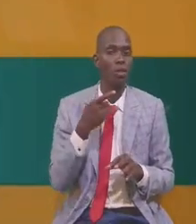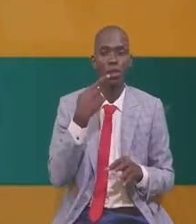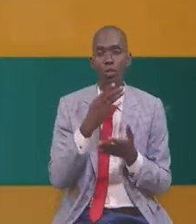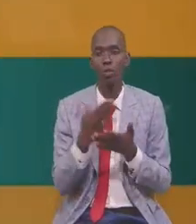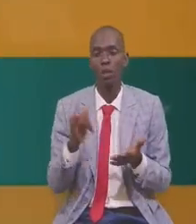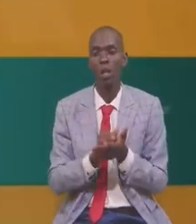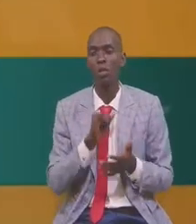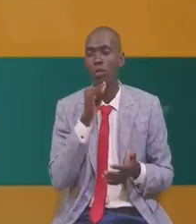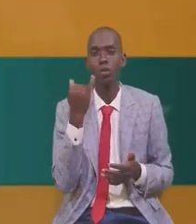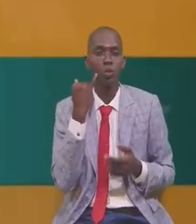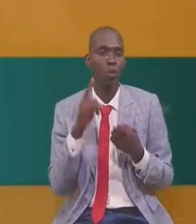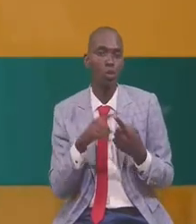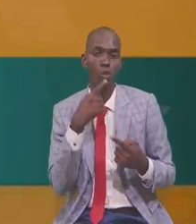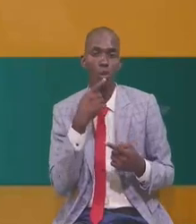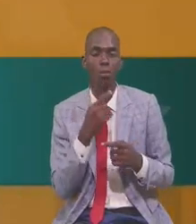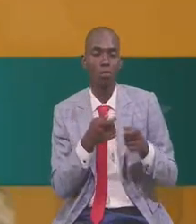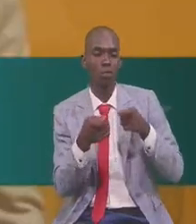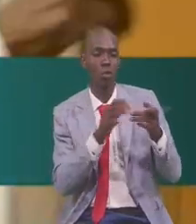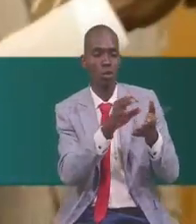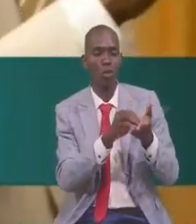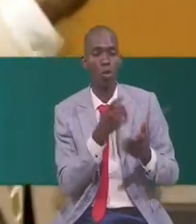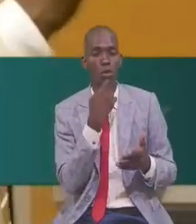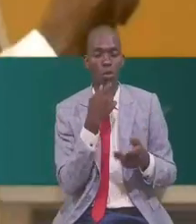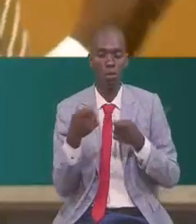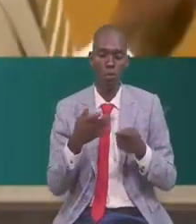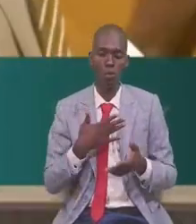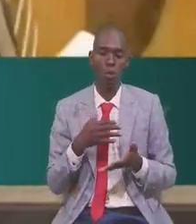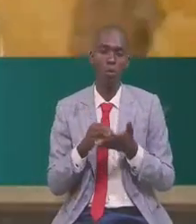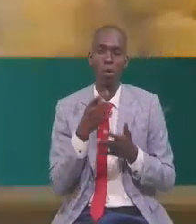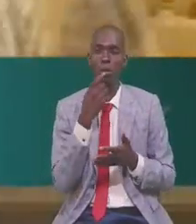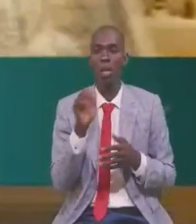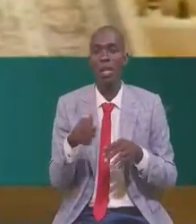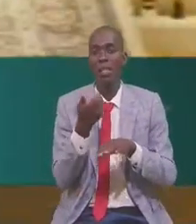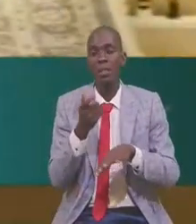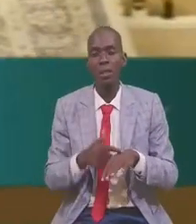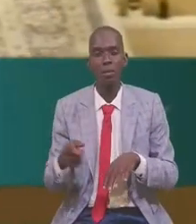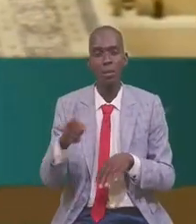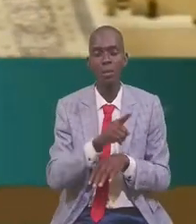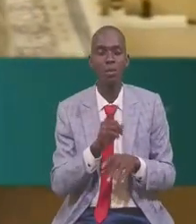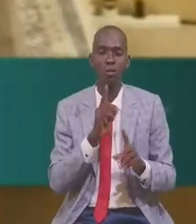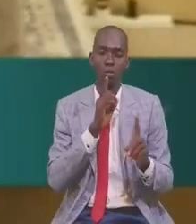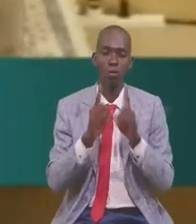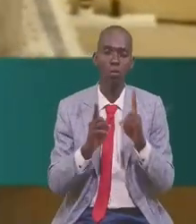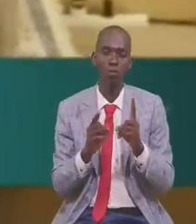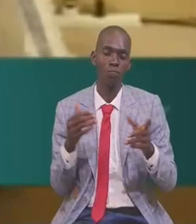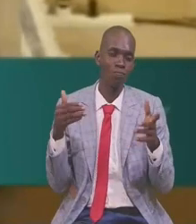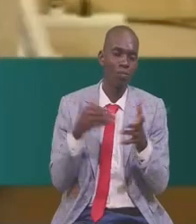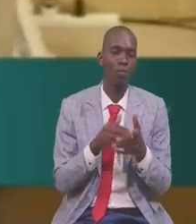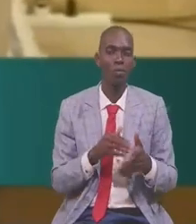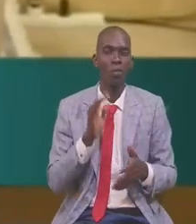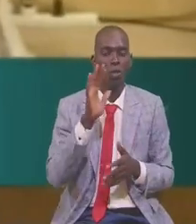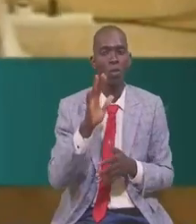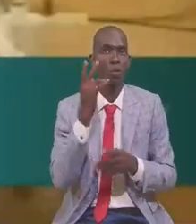langue et dompte la langue des autres. Chaque fois qu'il traverse ta vision, chaque fois qu'il